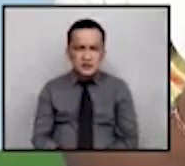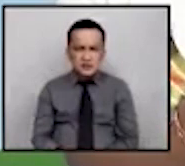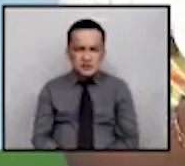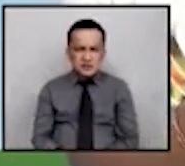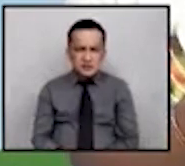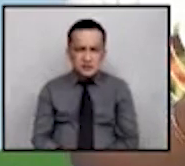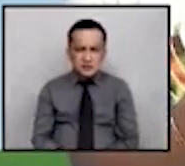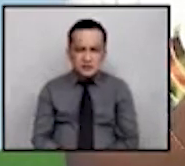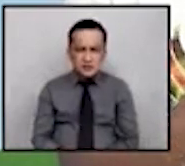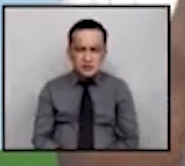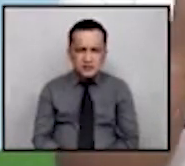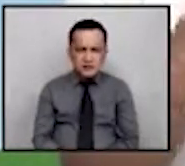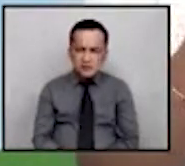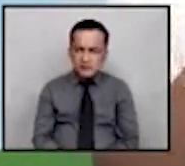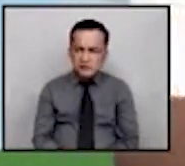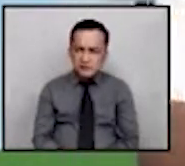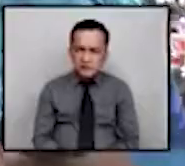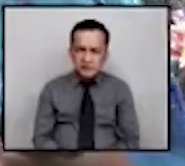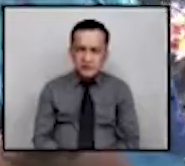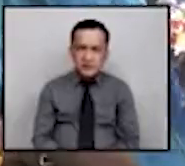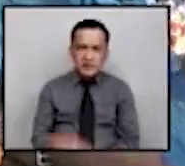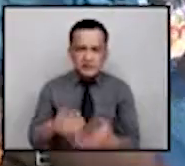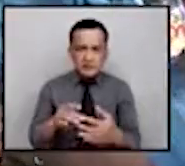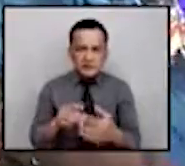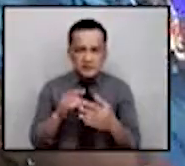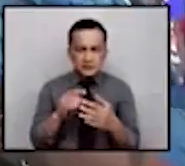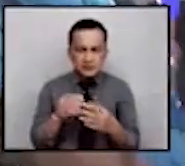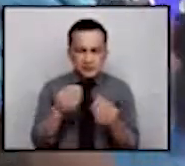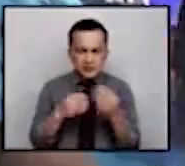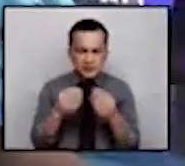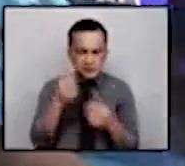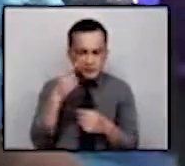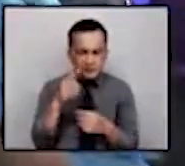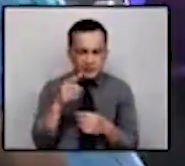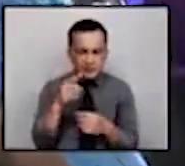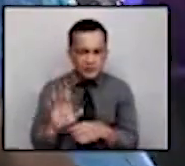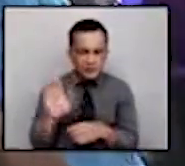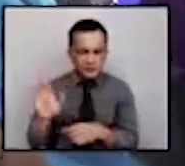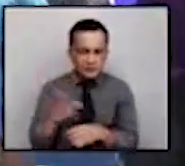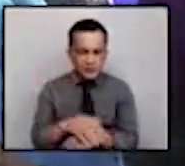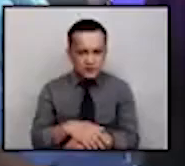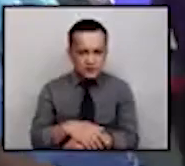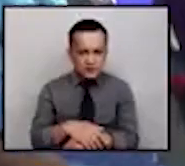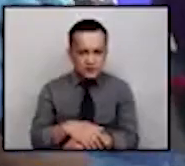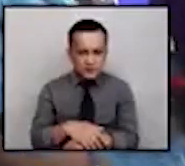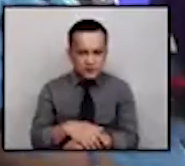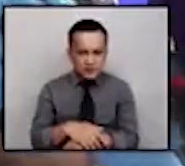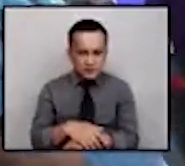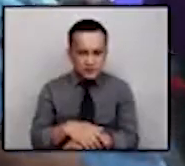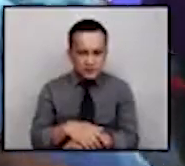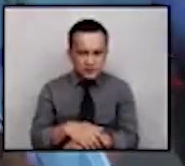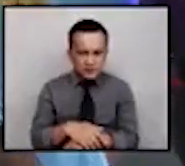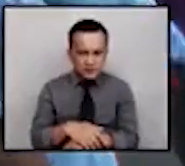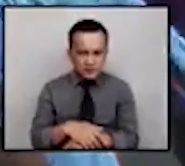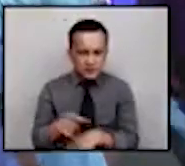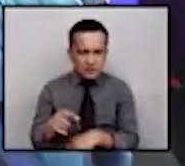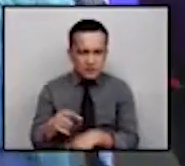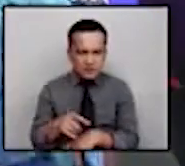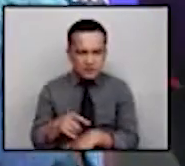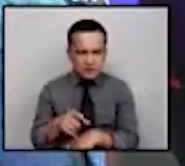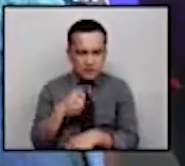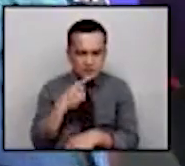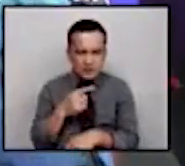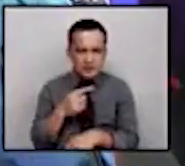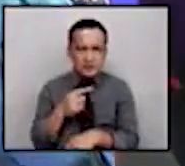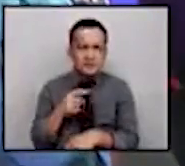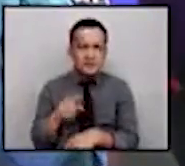Meron kami dito yes. Kami na special formula para sa kanila. Oh, special formula? Tapos seeds, vegetable, then